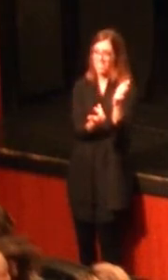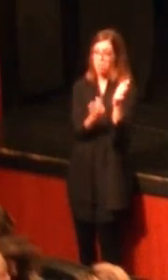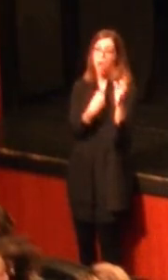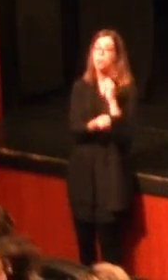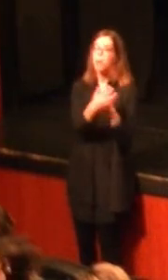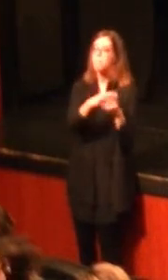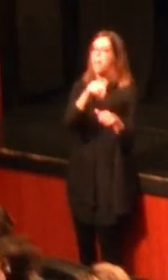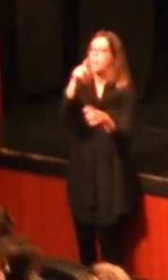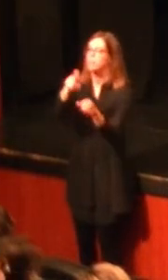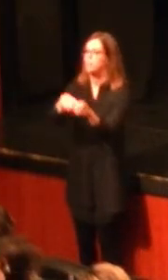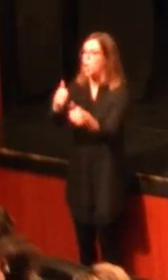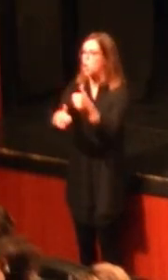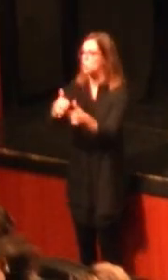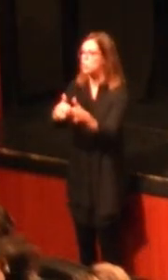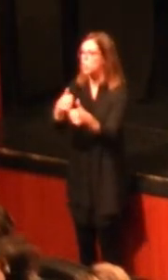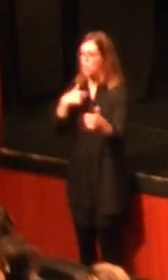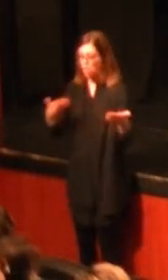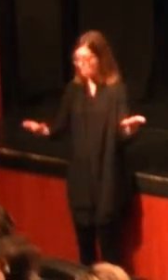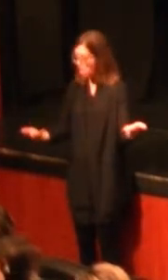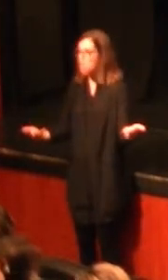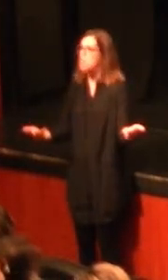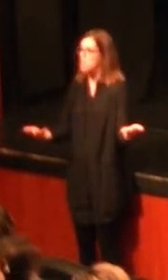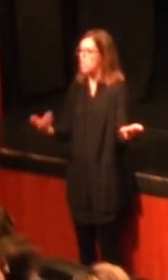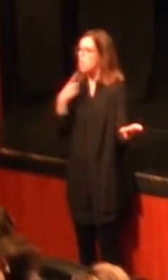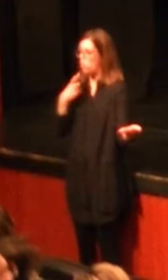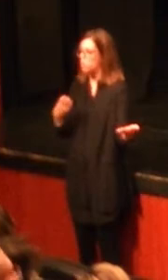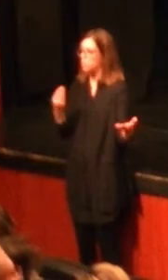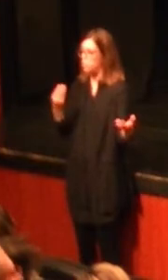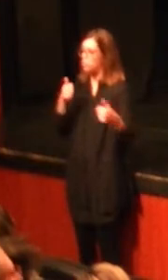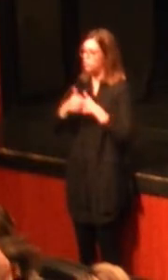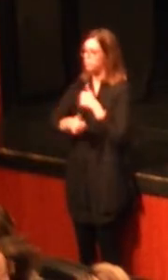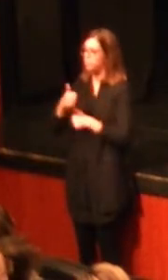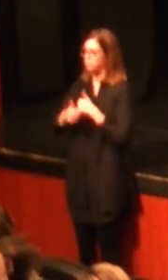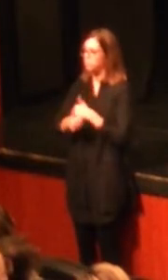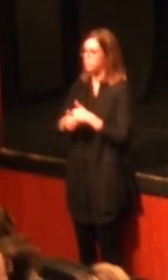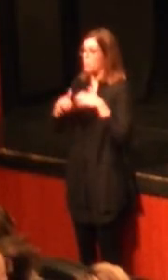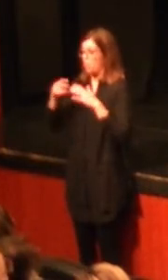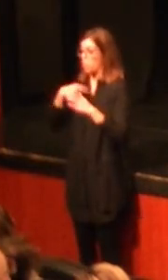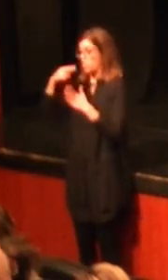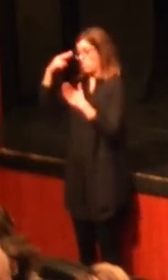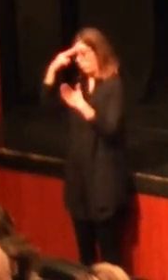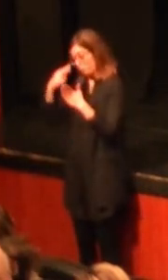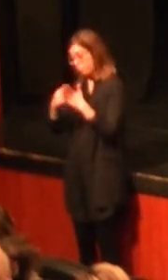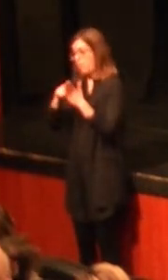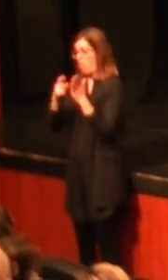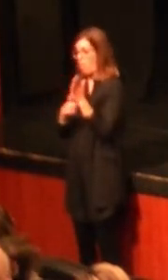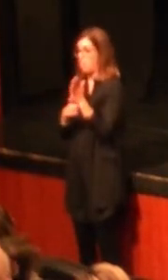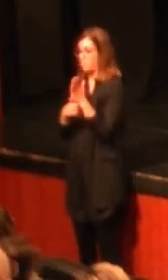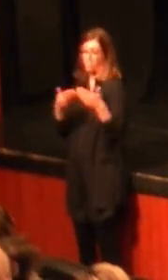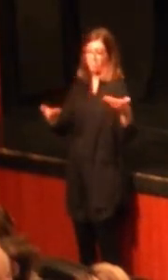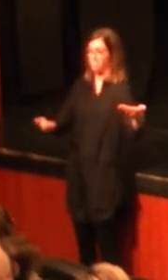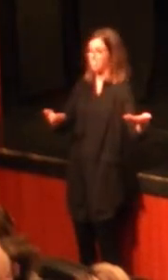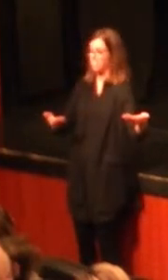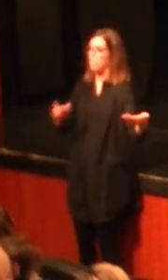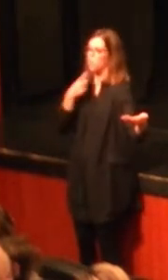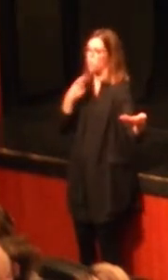que hi hagi centres especials de treball amb lucre. Iniciatives mercantils a l'àmbit del treball protegit, que gràcies a canvis de normativa es poden